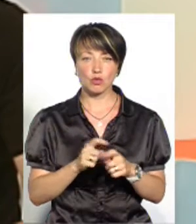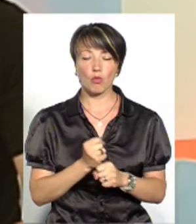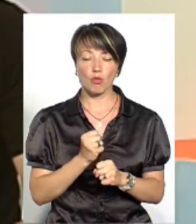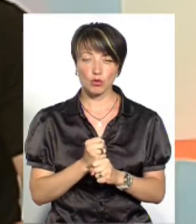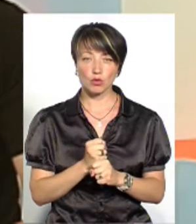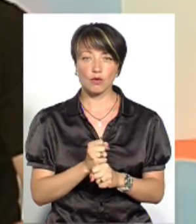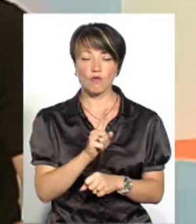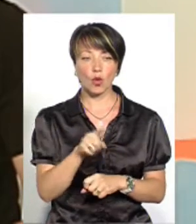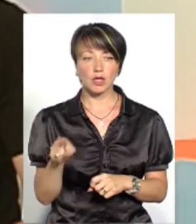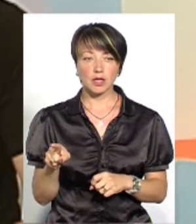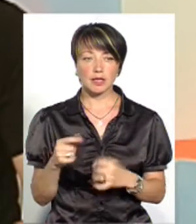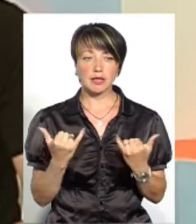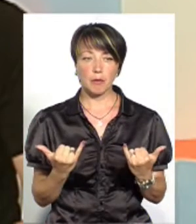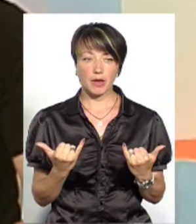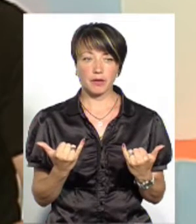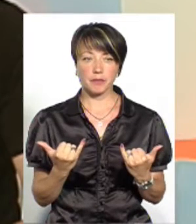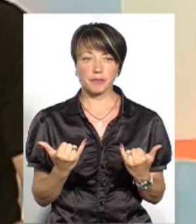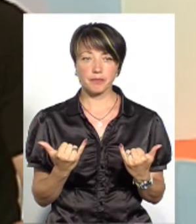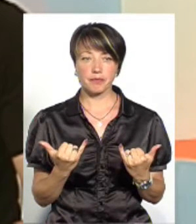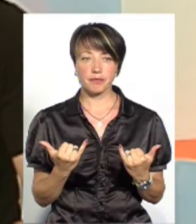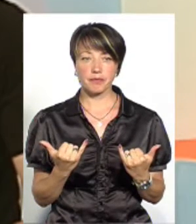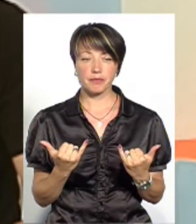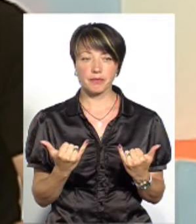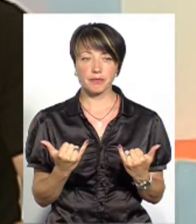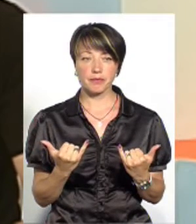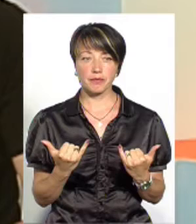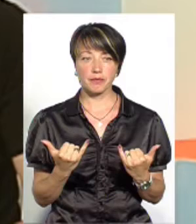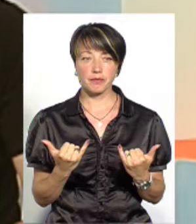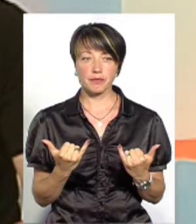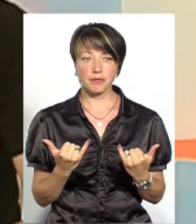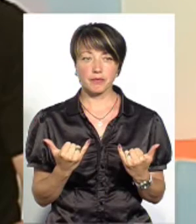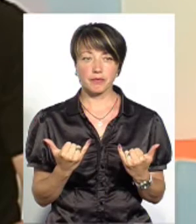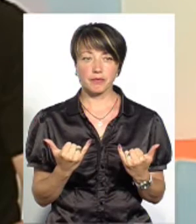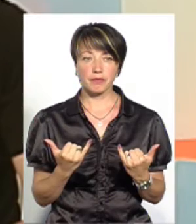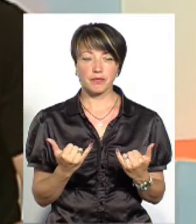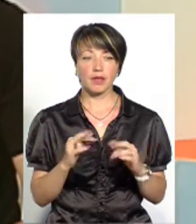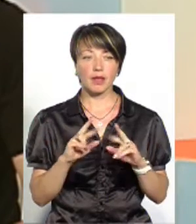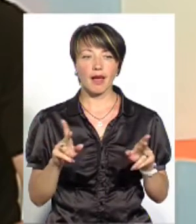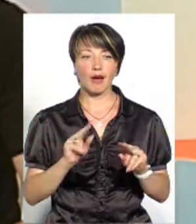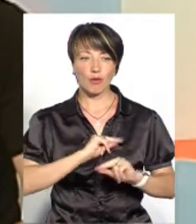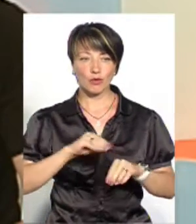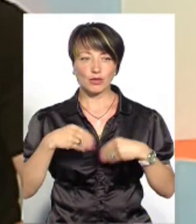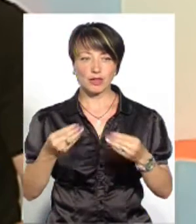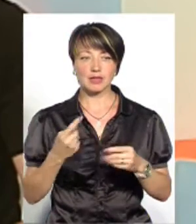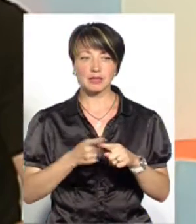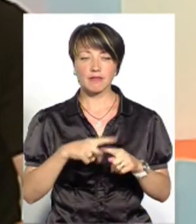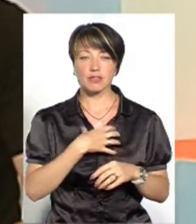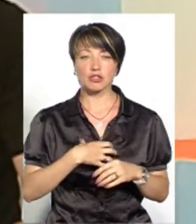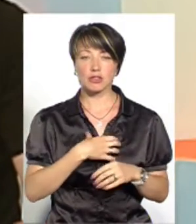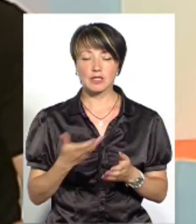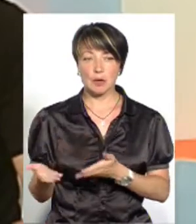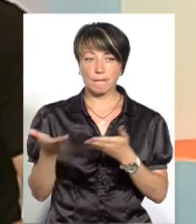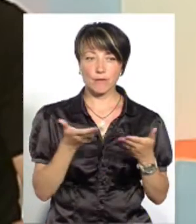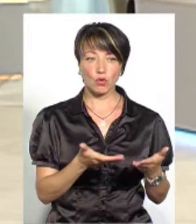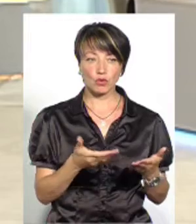роботу, вони тепер є клієнтами служби зайнятості, але вже в якості роботодавця. І це важливо. Ми їх